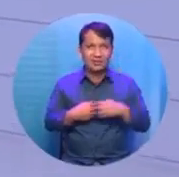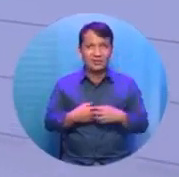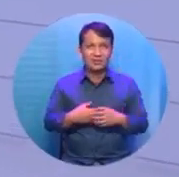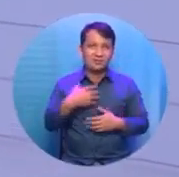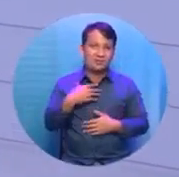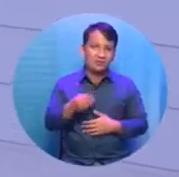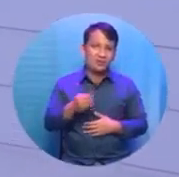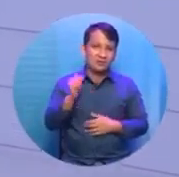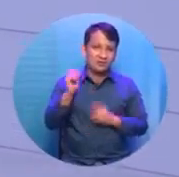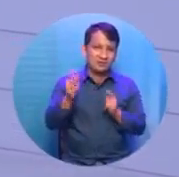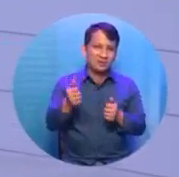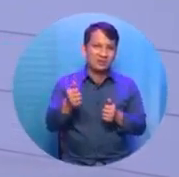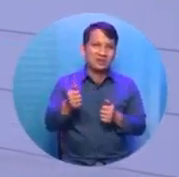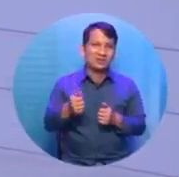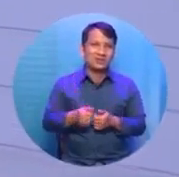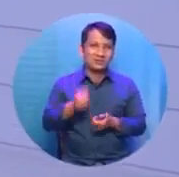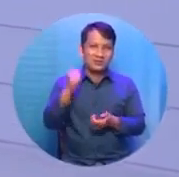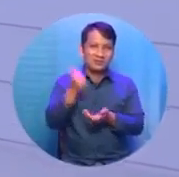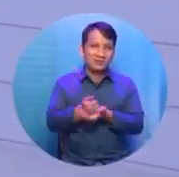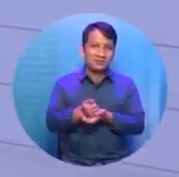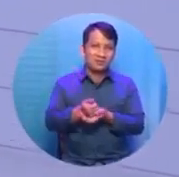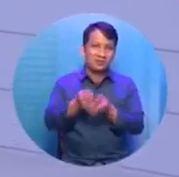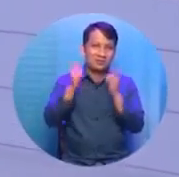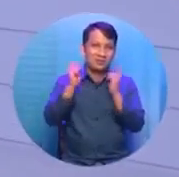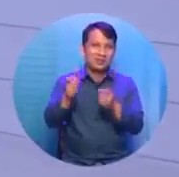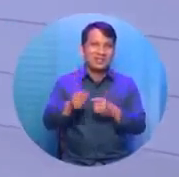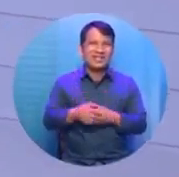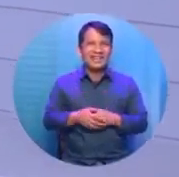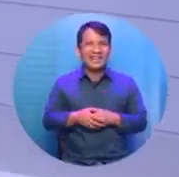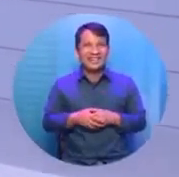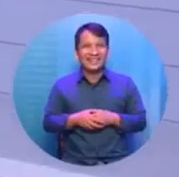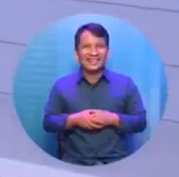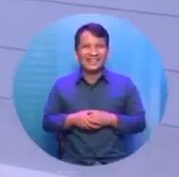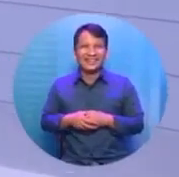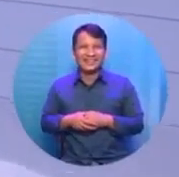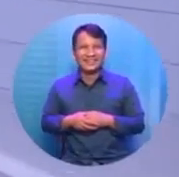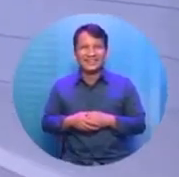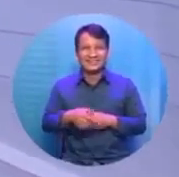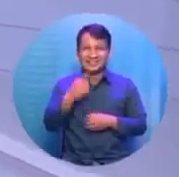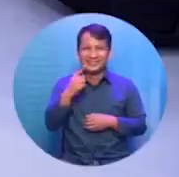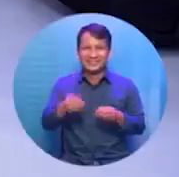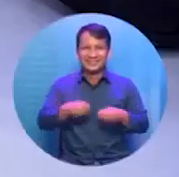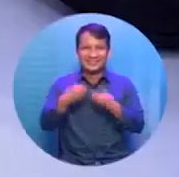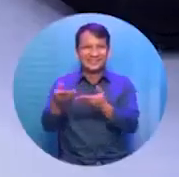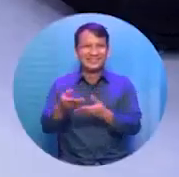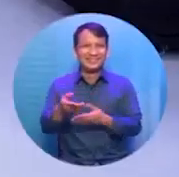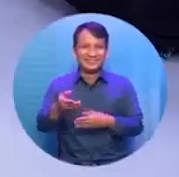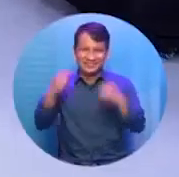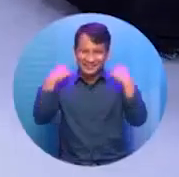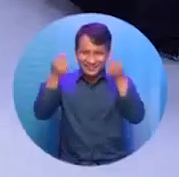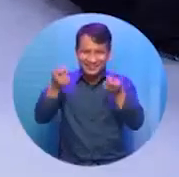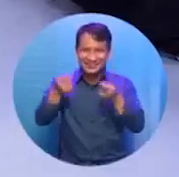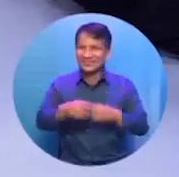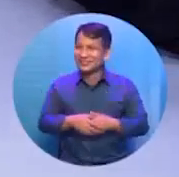Puti. Okay. Approve. Bigyan ng hoodie yan. Bigyan ng hoodie.